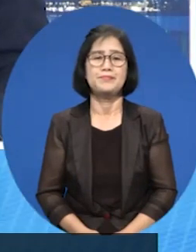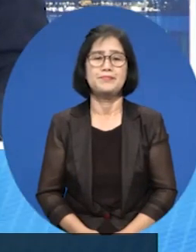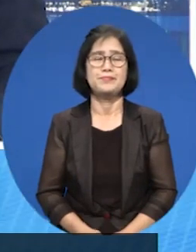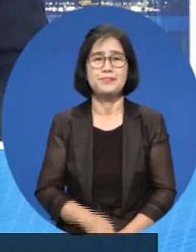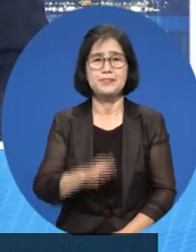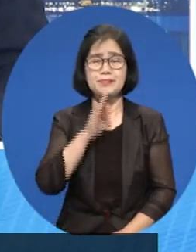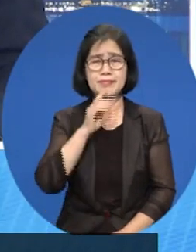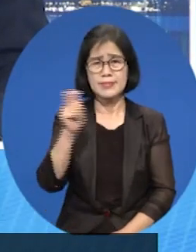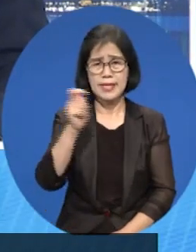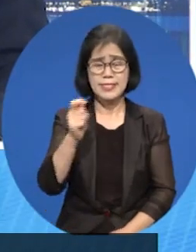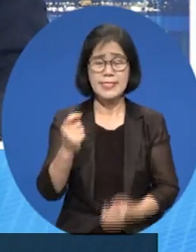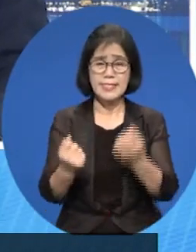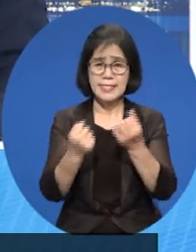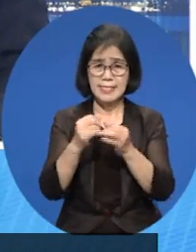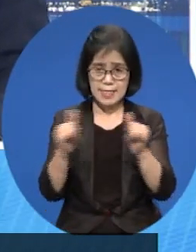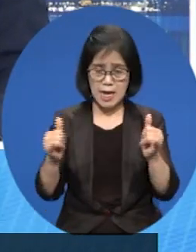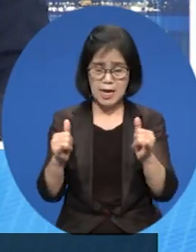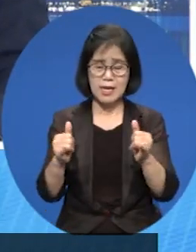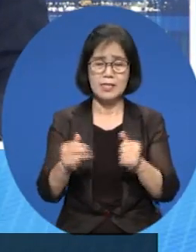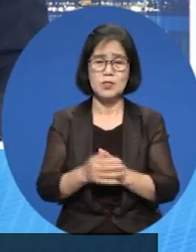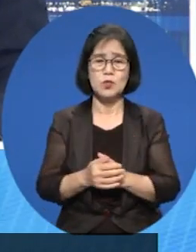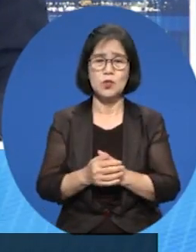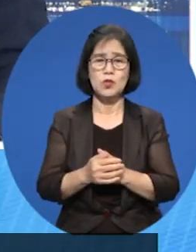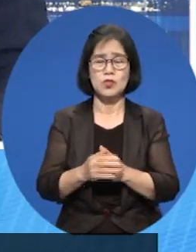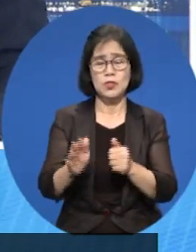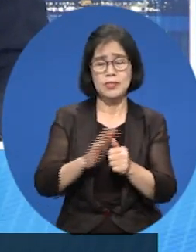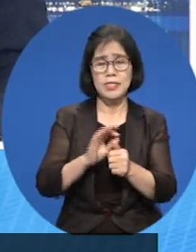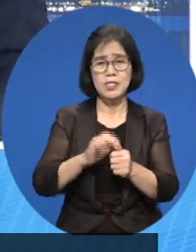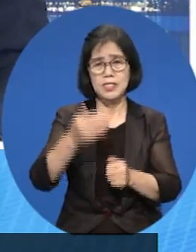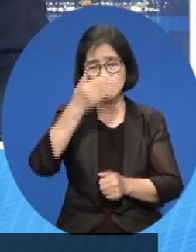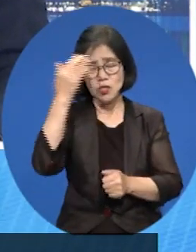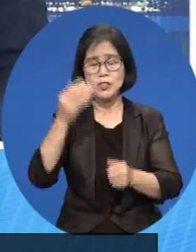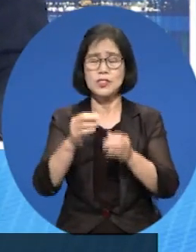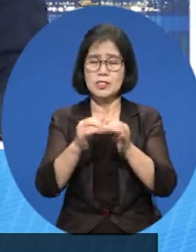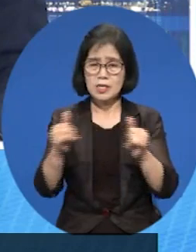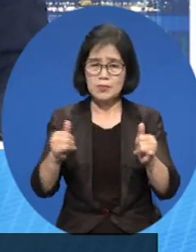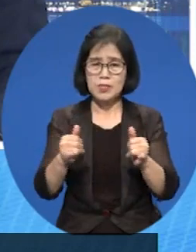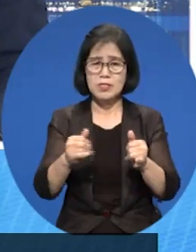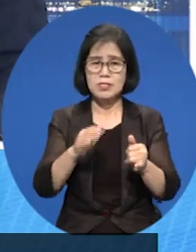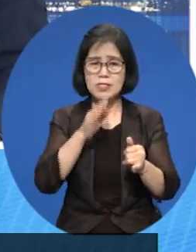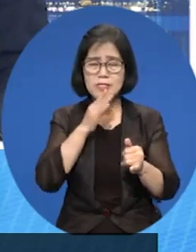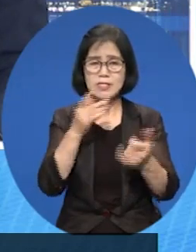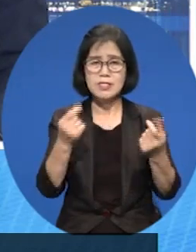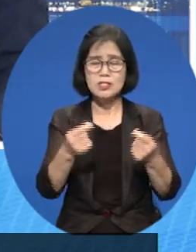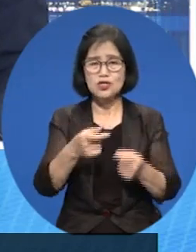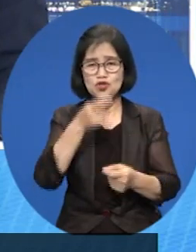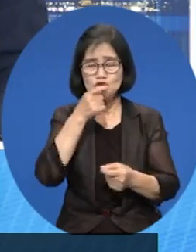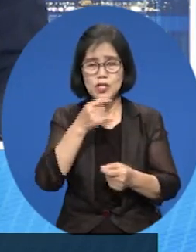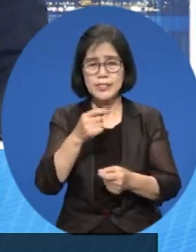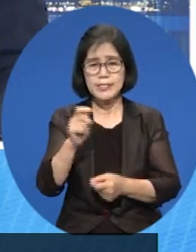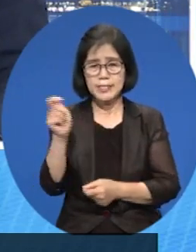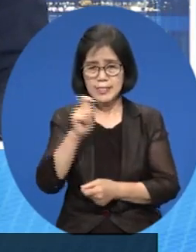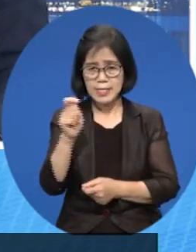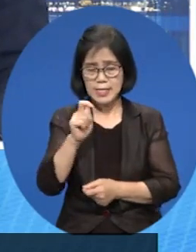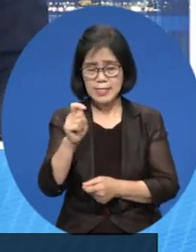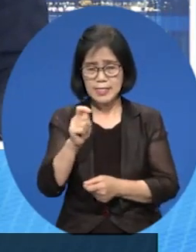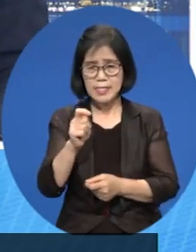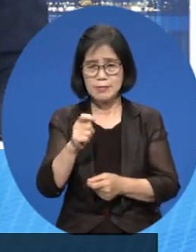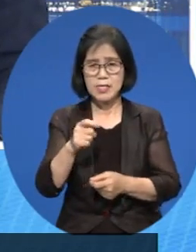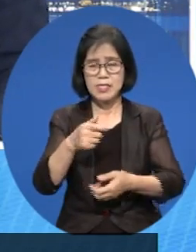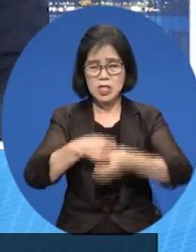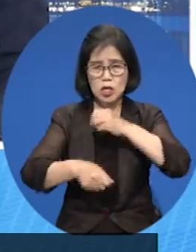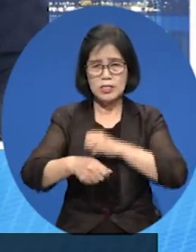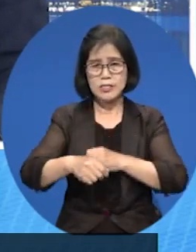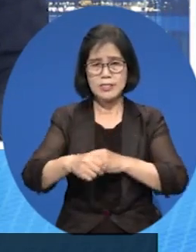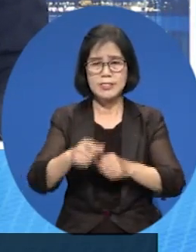사실 뭐 택시기사 분들 그리고 주로 이 서비스를 이용하고 있는 청년층 들이 바로 이 겉은 수원이 택시에 b 적극 행정의 뭐 법이다